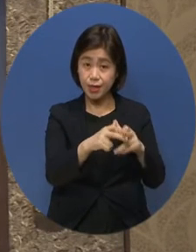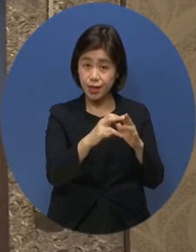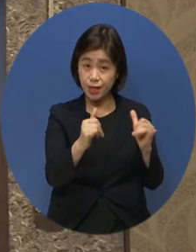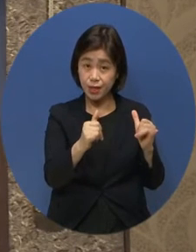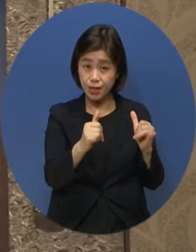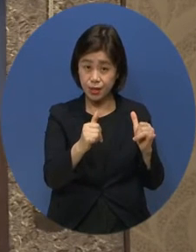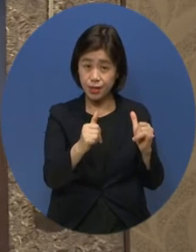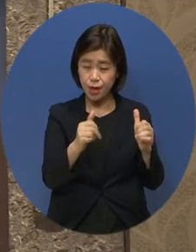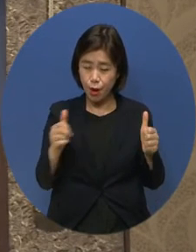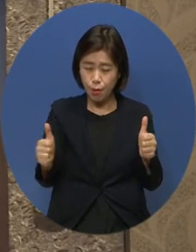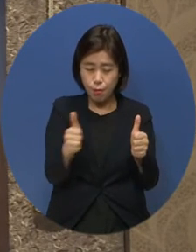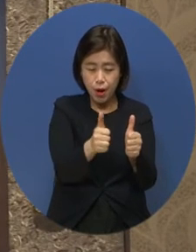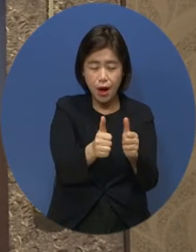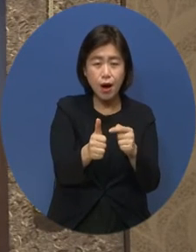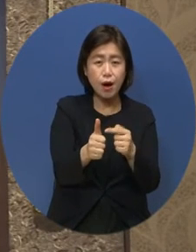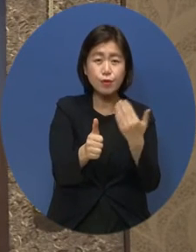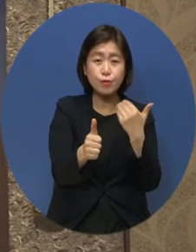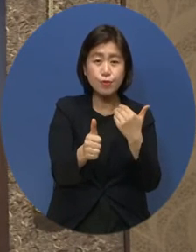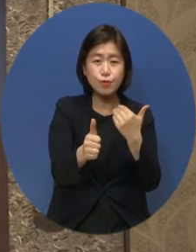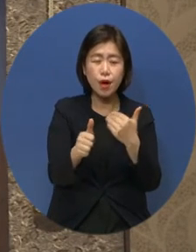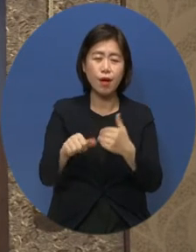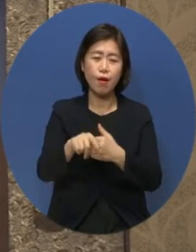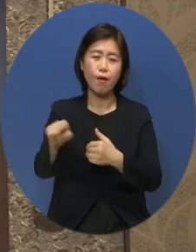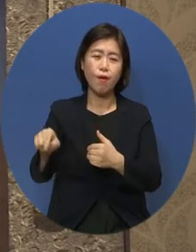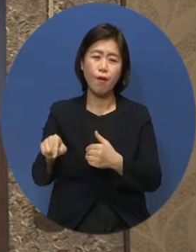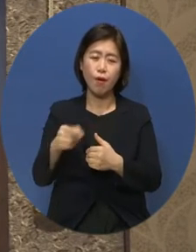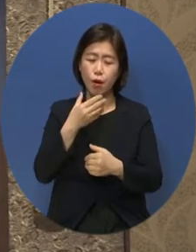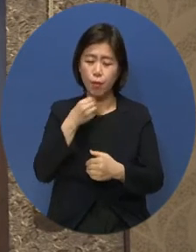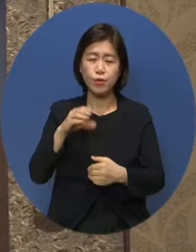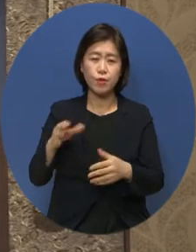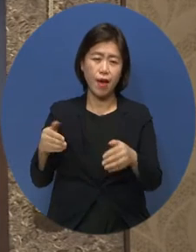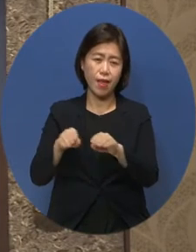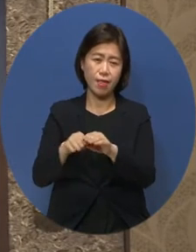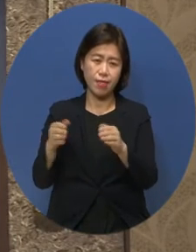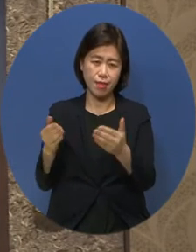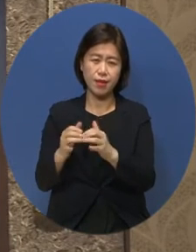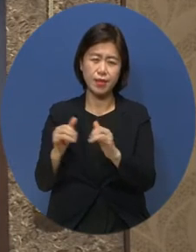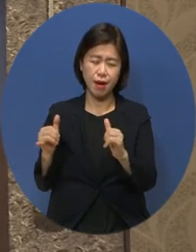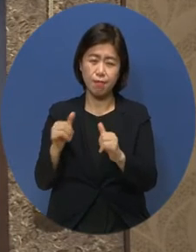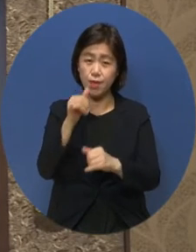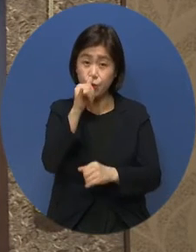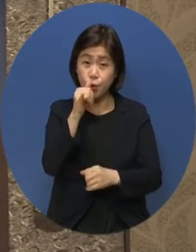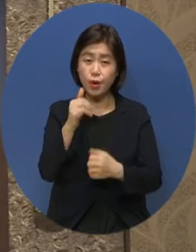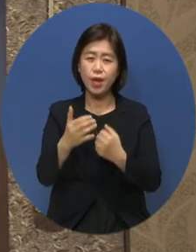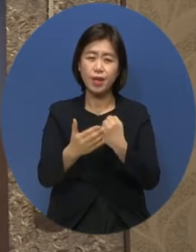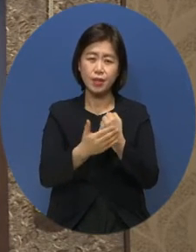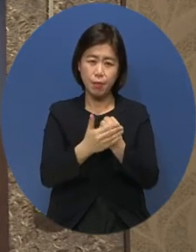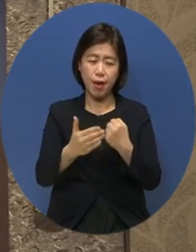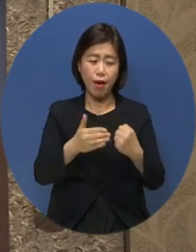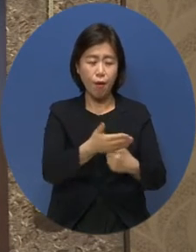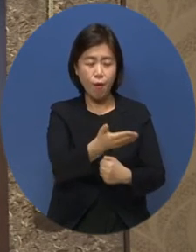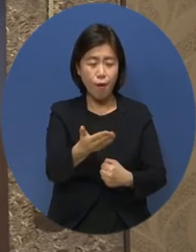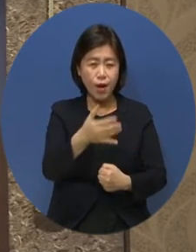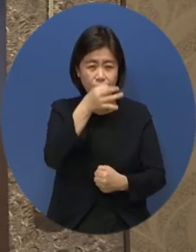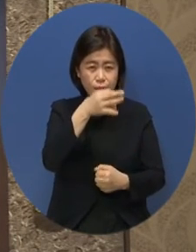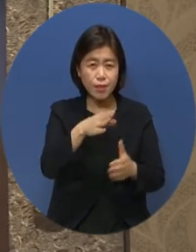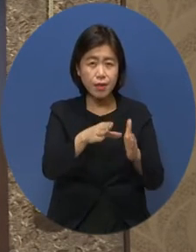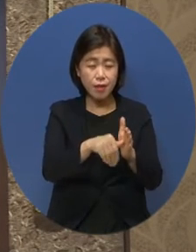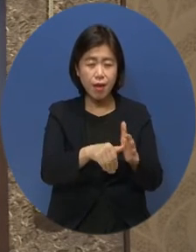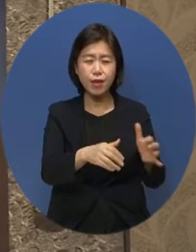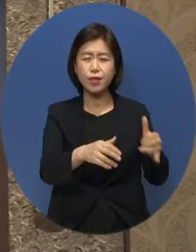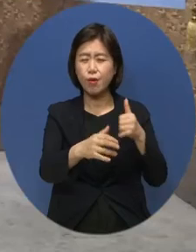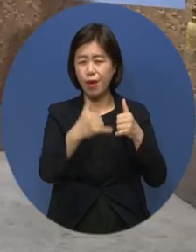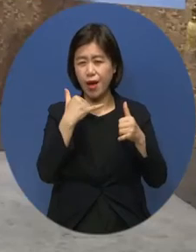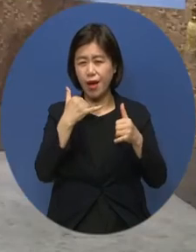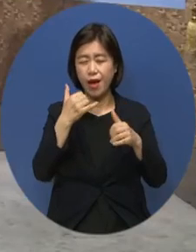좀 힘들 땐 3 한테 연락을 바로바로 주셔서 우리의 좀 턴다 난 버트 먹을 활용 하셨으면 좋겠습니다